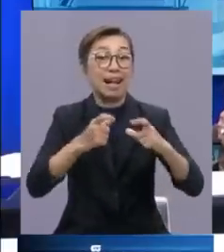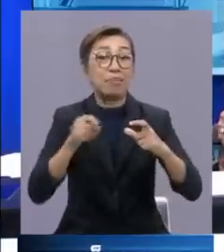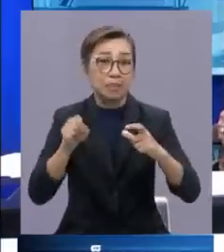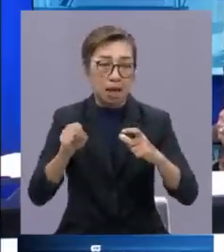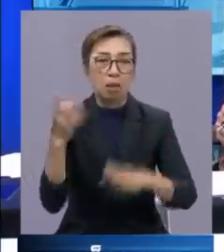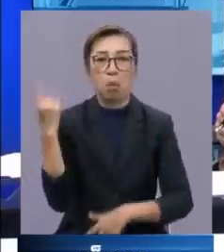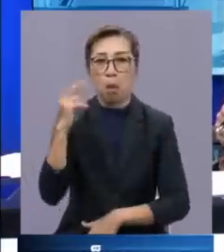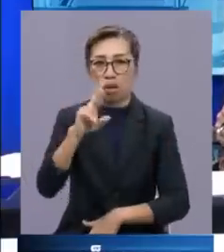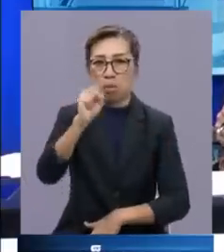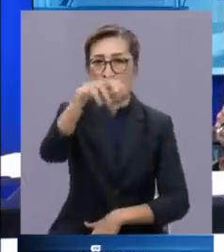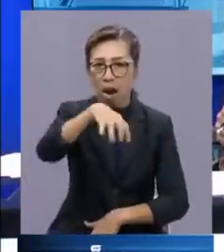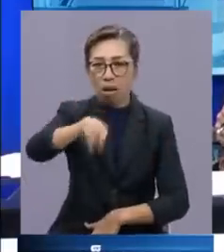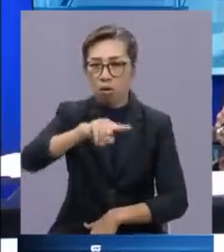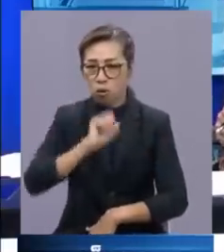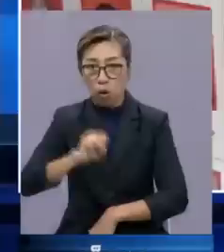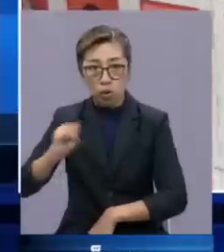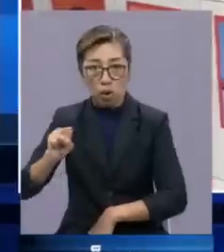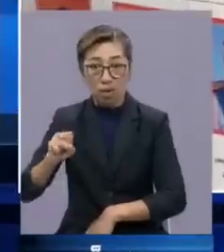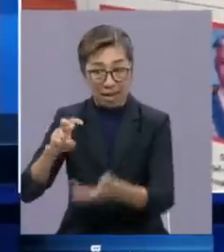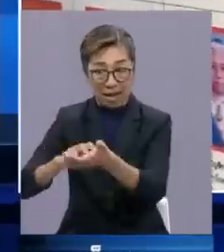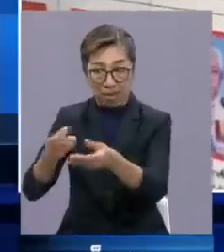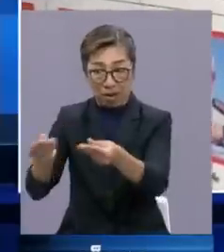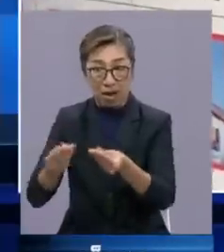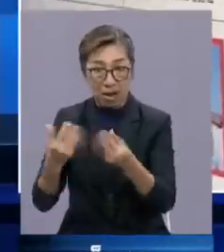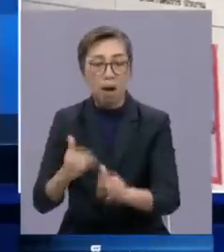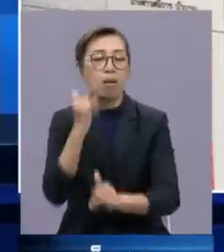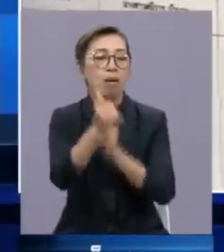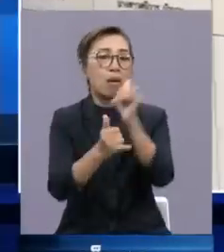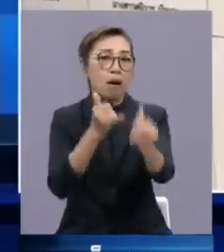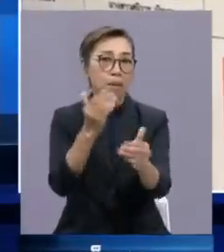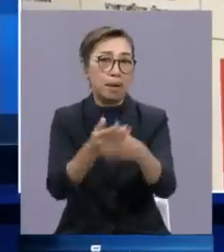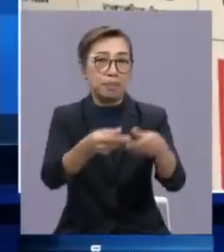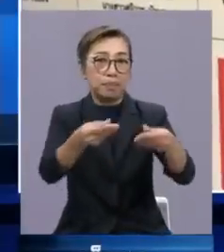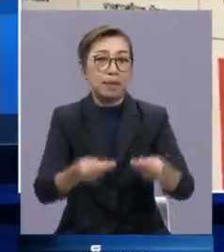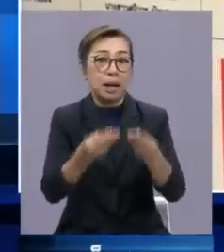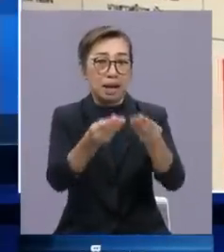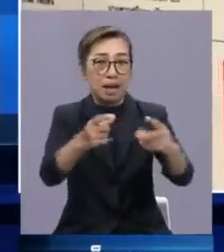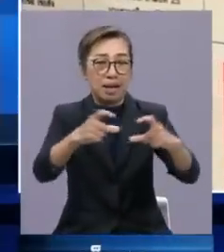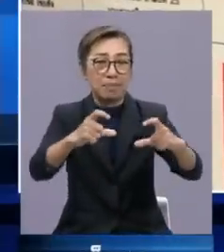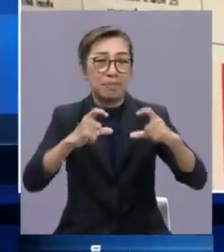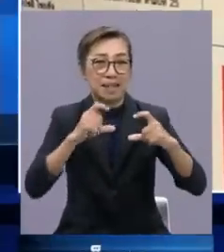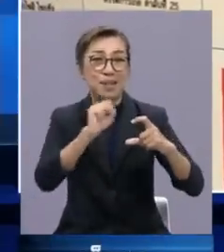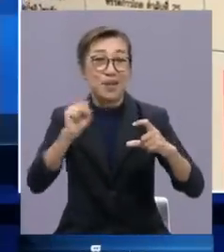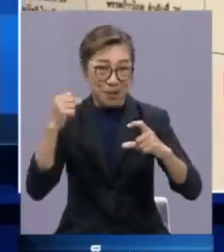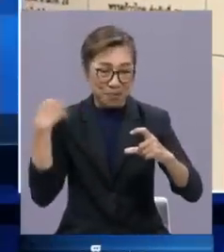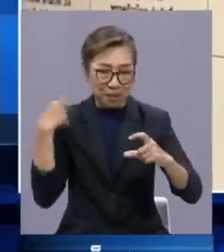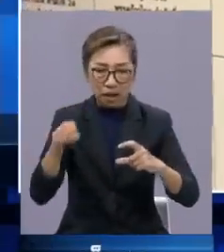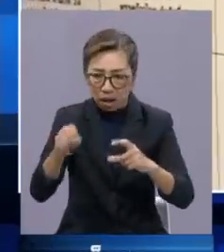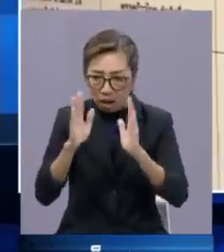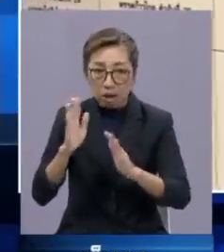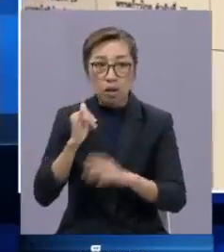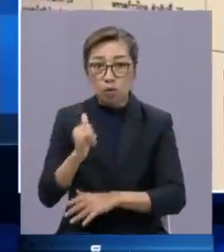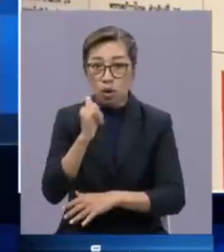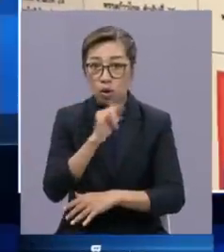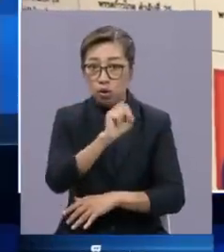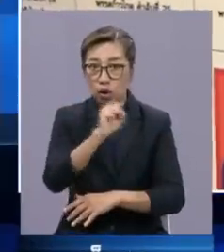กคักนะฮะแล้วก็เบื้องหน้ารัฐสภาเนี่ยเขาก็จะมีรายชื่อนี่นะฮะจะเป็นรายชื่อส.ส.ที่ผ่านการรับรอง